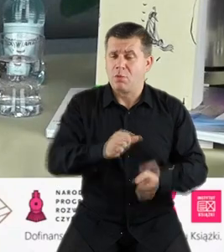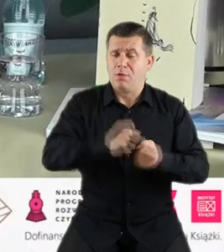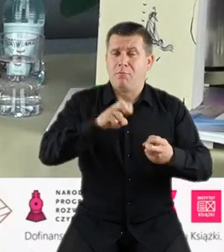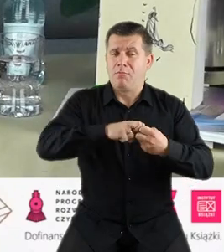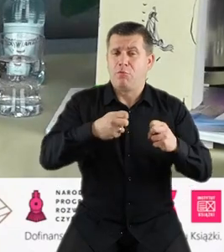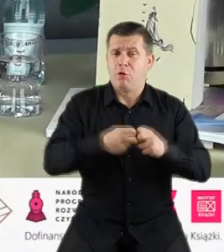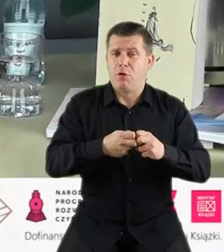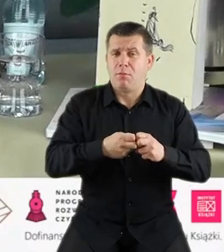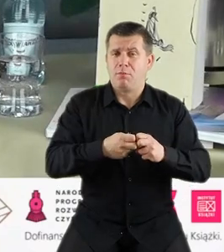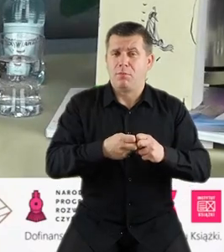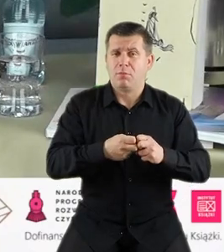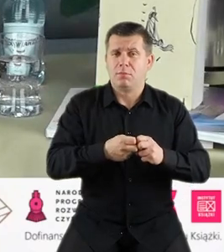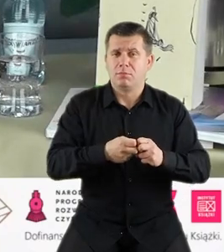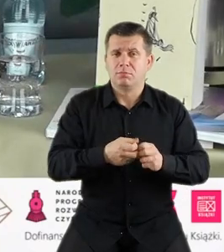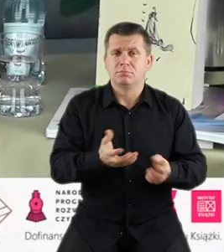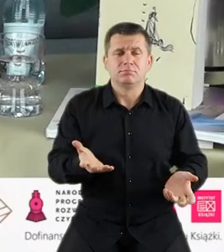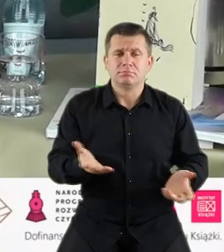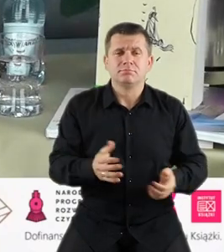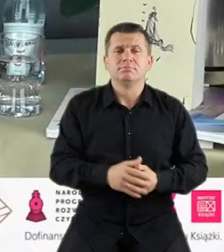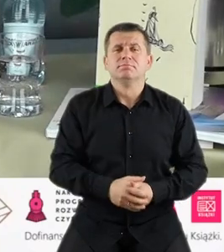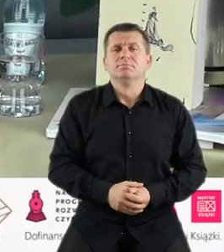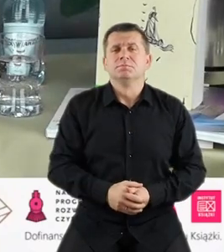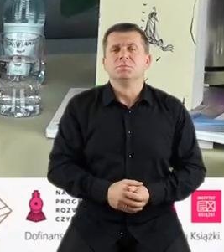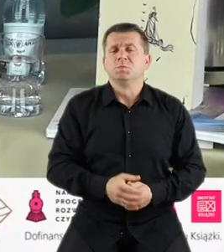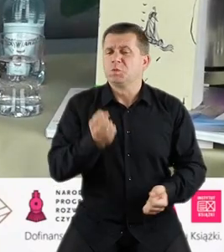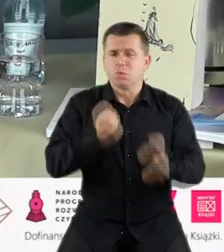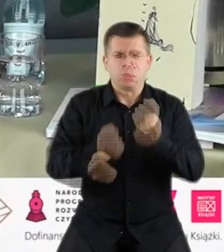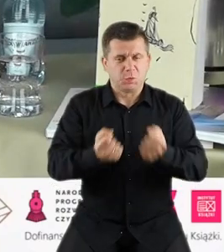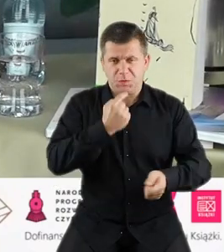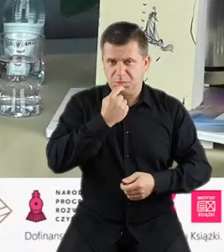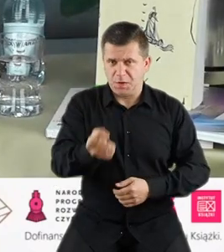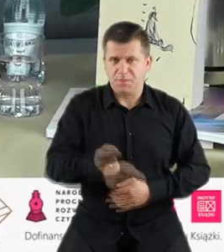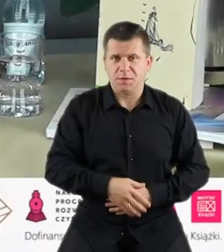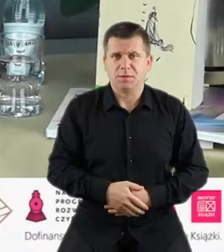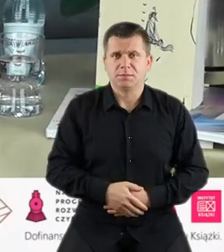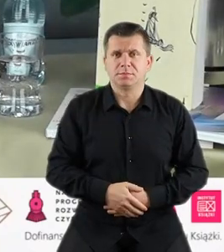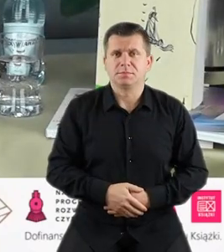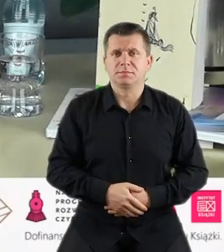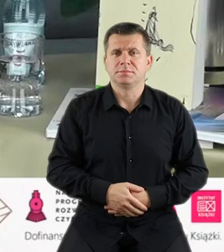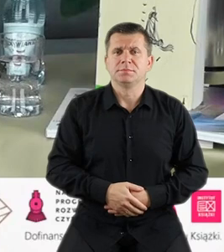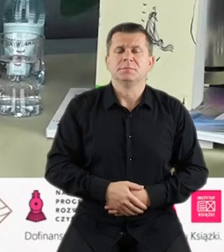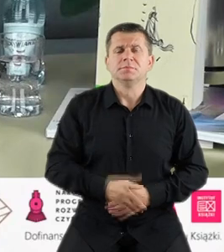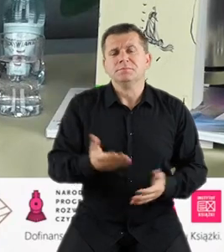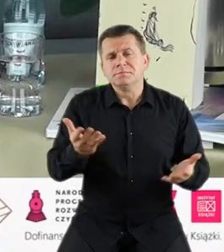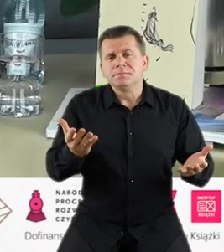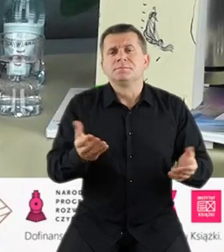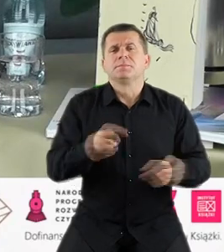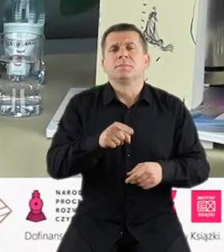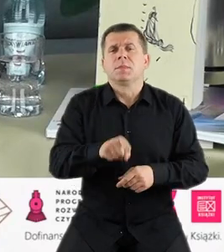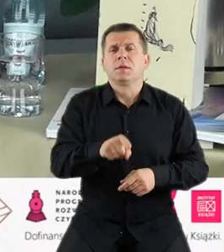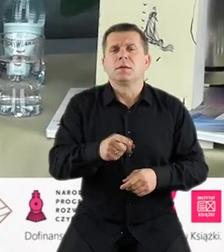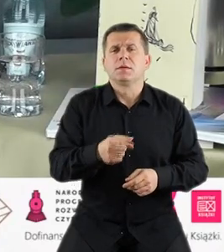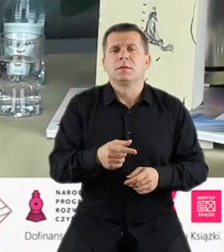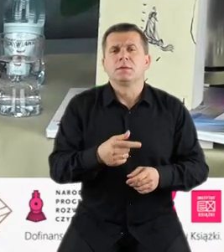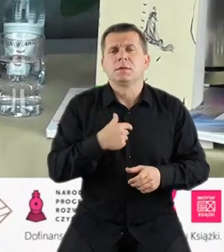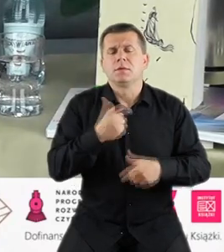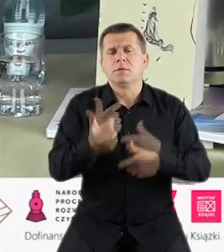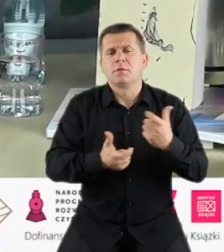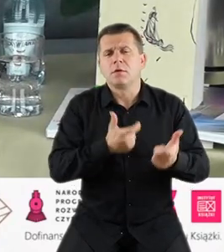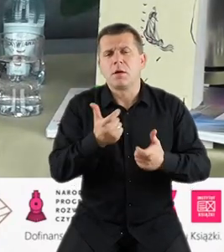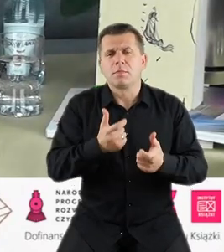właściwie jest to problem no, troszkę prawniczy, ale nierozstrzygalny, zwłaszcza jeśli nie chcemy anachronicznie podejść do tematu i nie